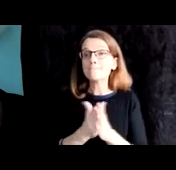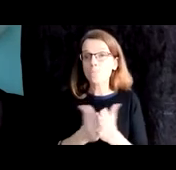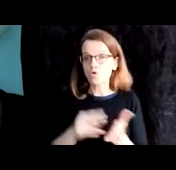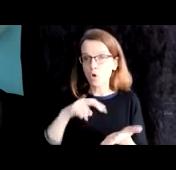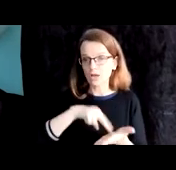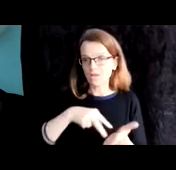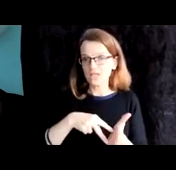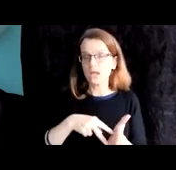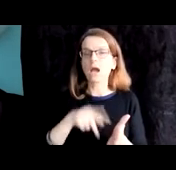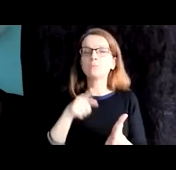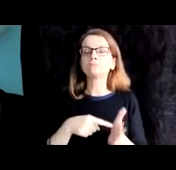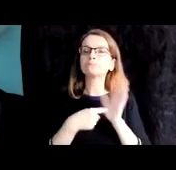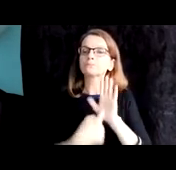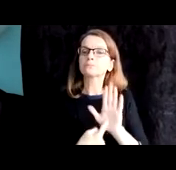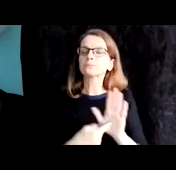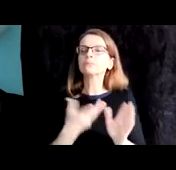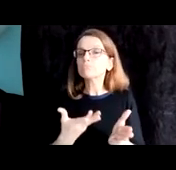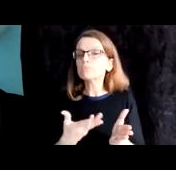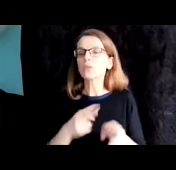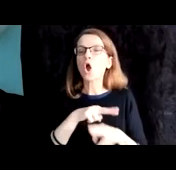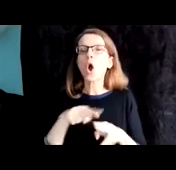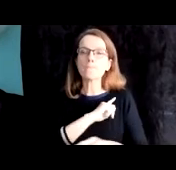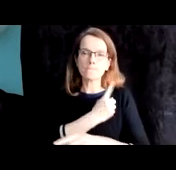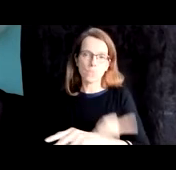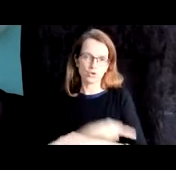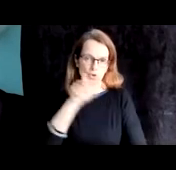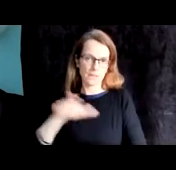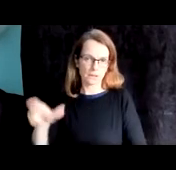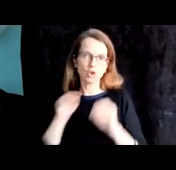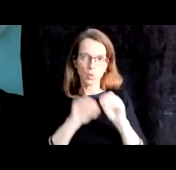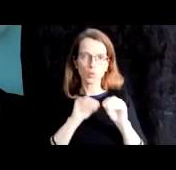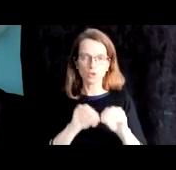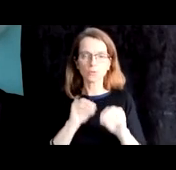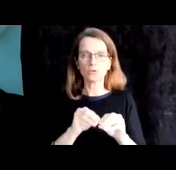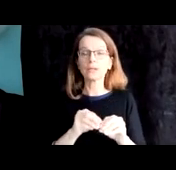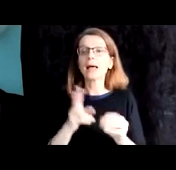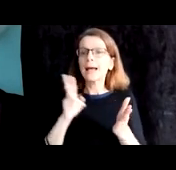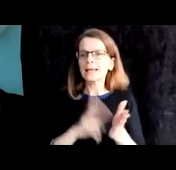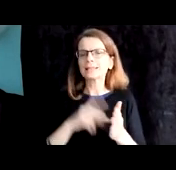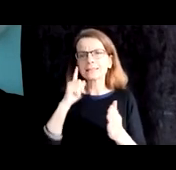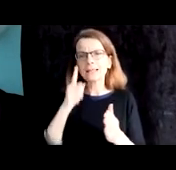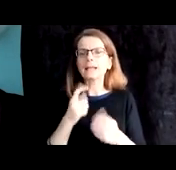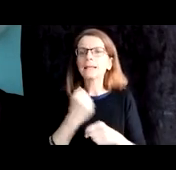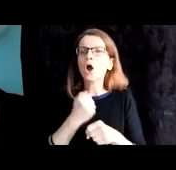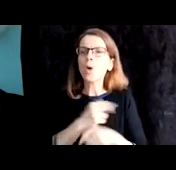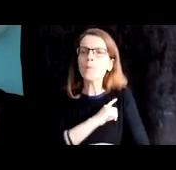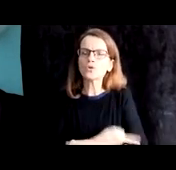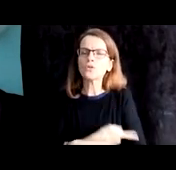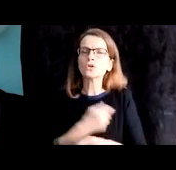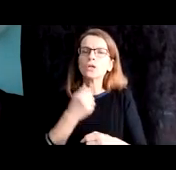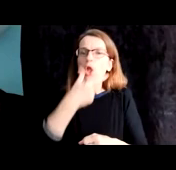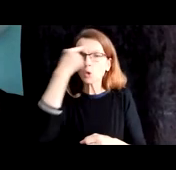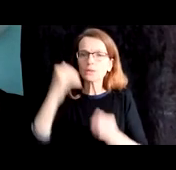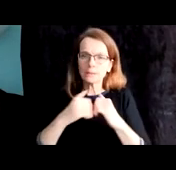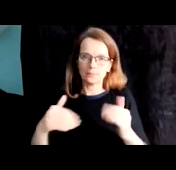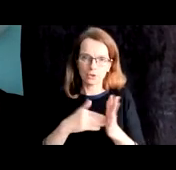namenjena opolnomočenju izobraževalcev, da bi postali zares suvereni pri poučevanju ljudi s posebnimi potrebami. K temu nas je